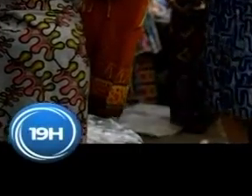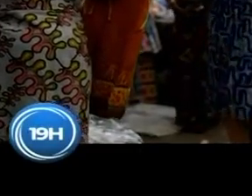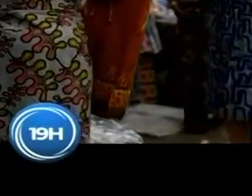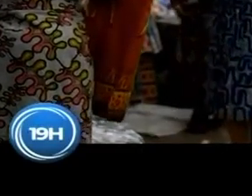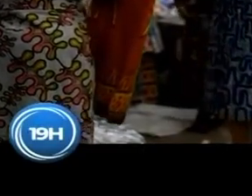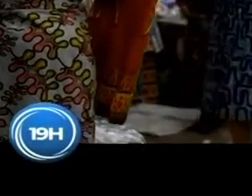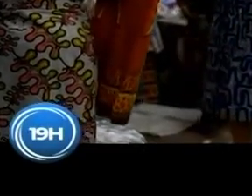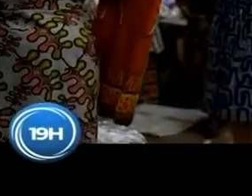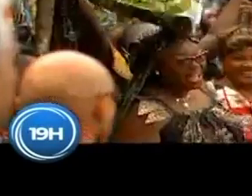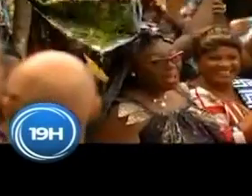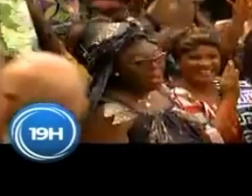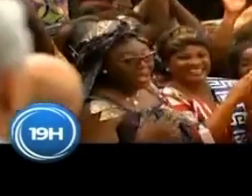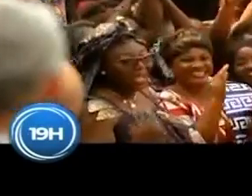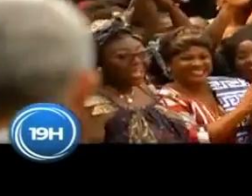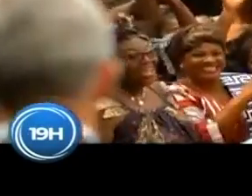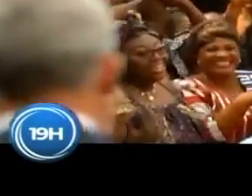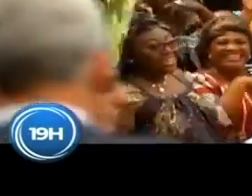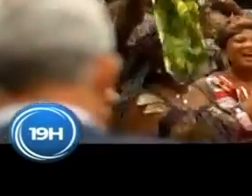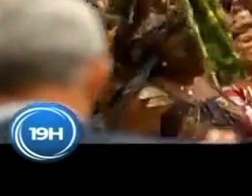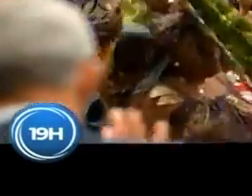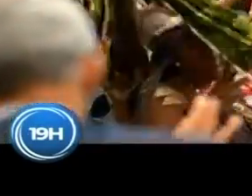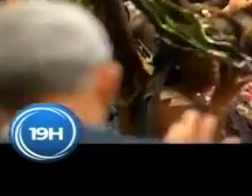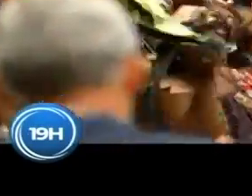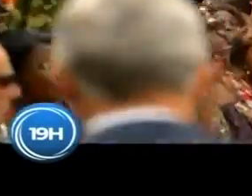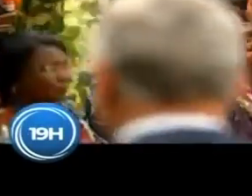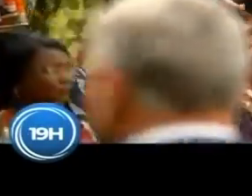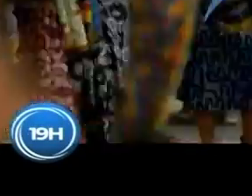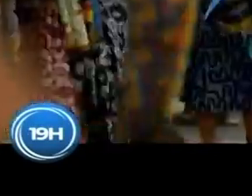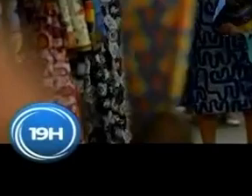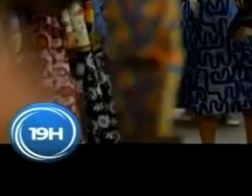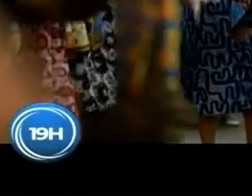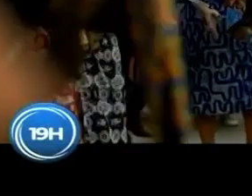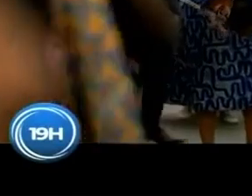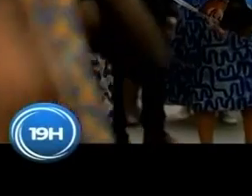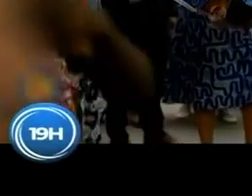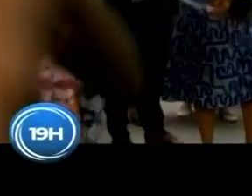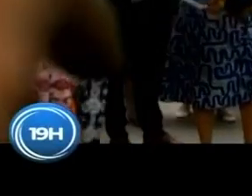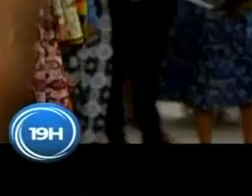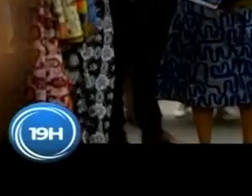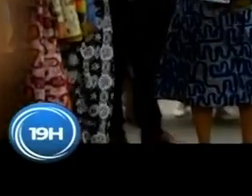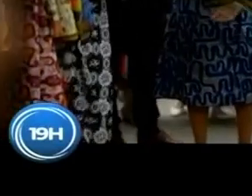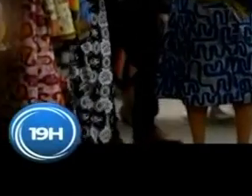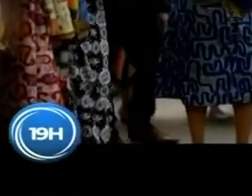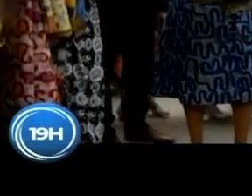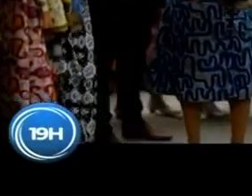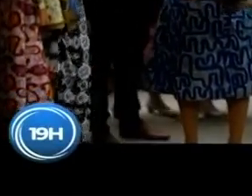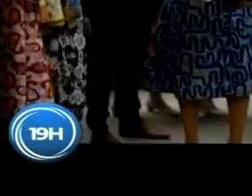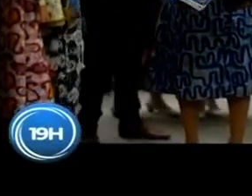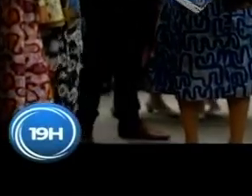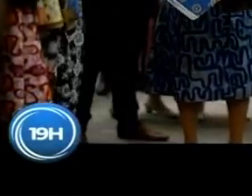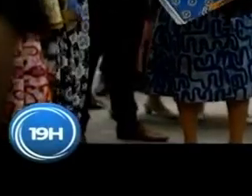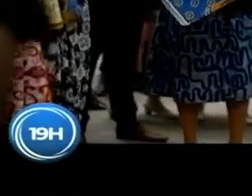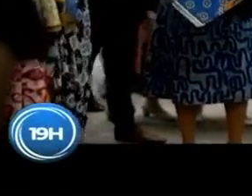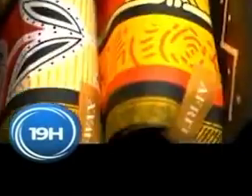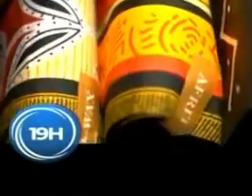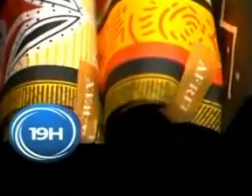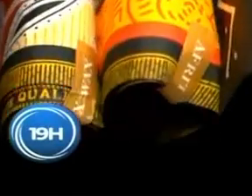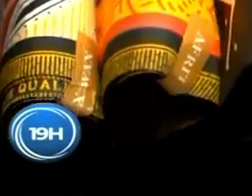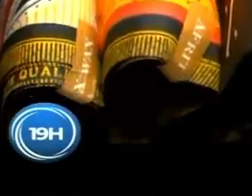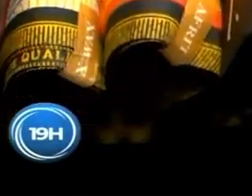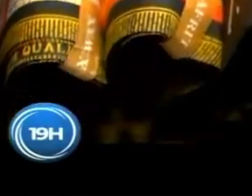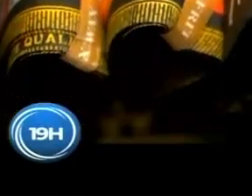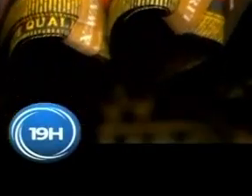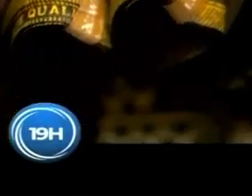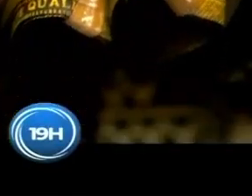à une immersion au cœur de la culture vestimentaire congolaise. De pagne vêtue, comme la distinguée première dame qui en a l'habitude,